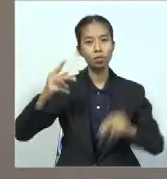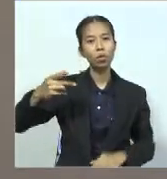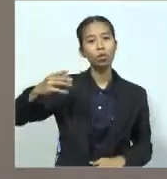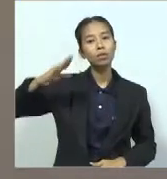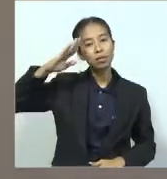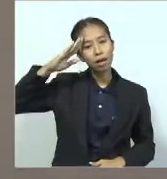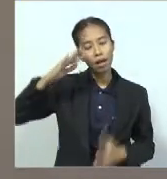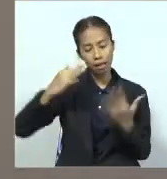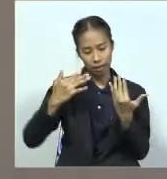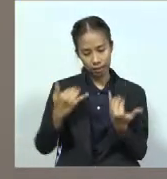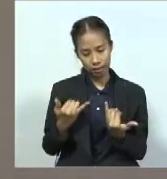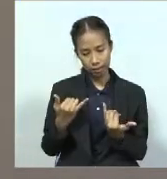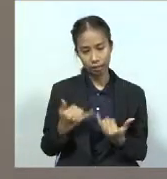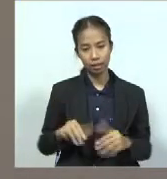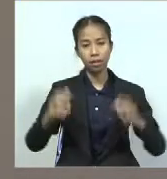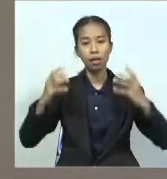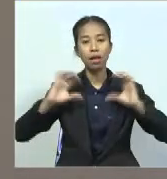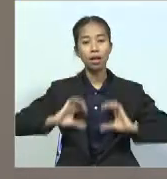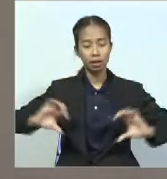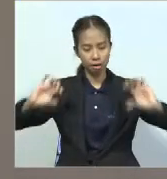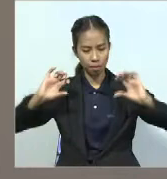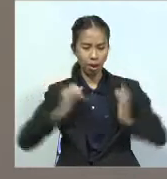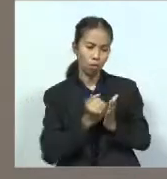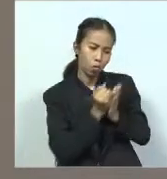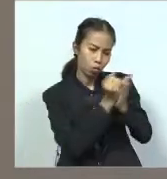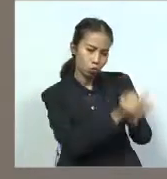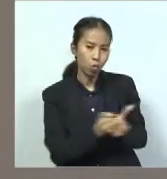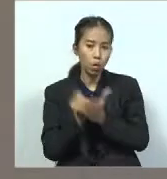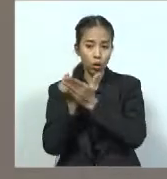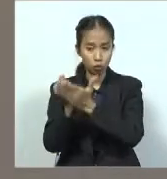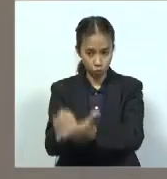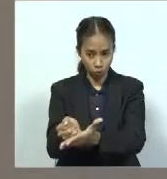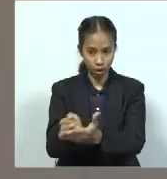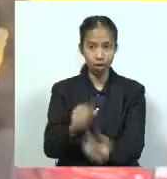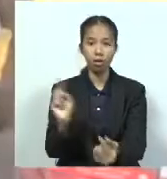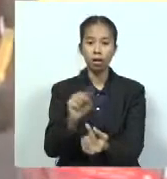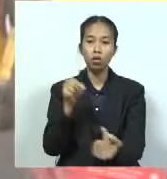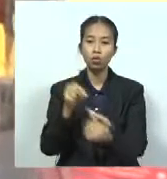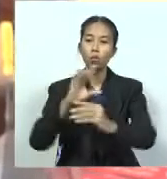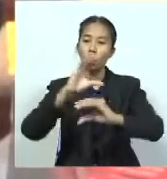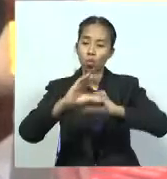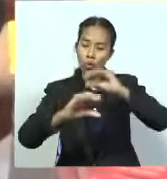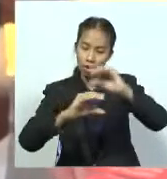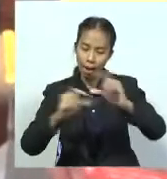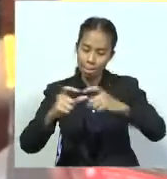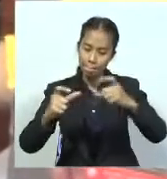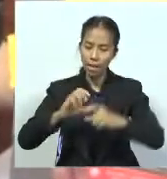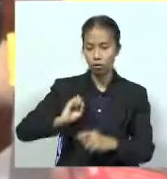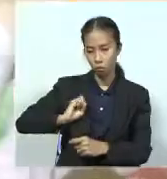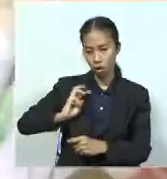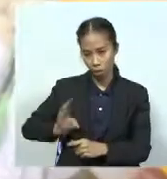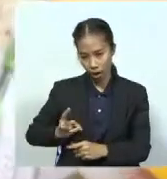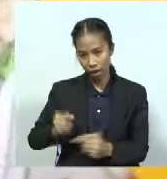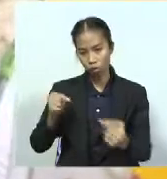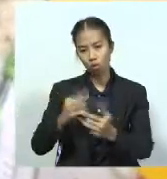นตรีบอกว่าการที่รัฐบาลได้ให้ความช่วยเหลือผ่านมาตรการต่างๆไม่ว่าจะเป็นโครงการบัตรสวัสดิการแห่งรัฐเบี้ยยัง